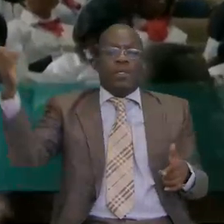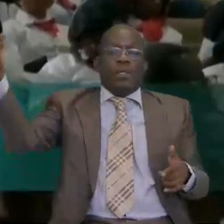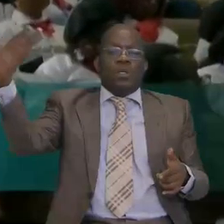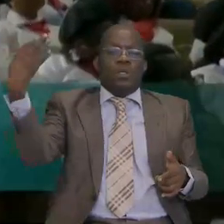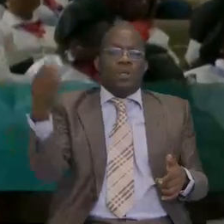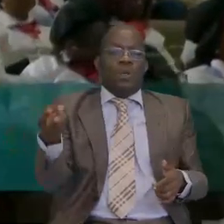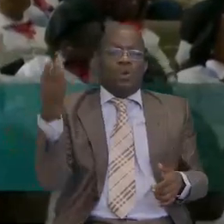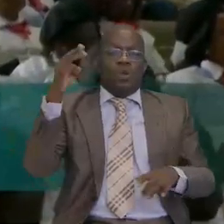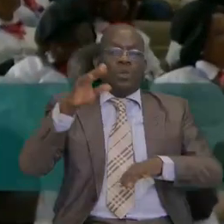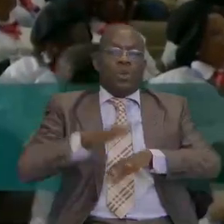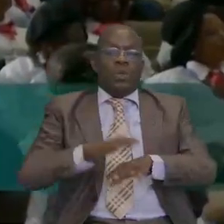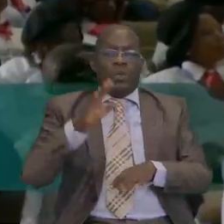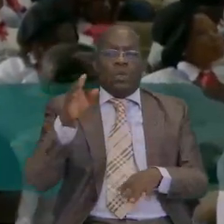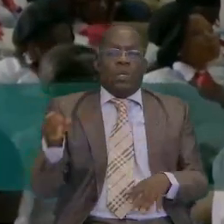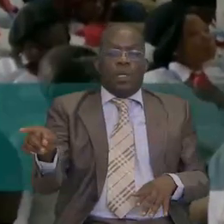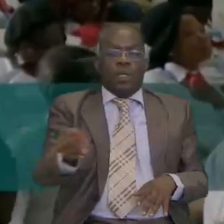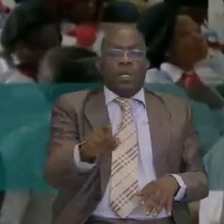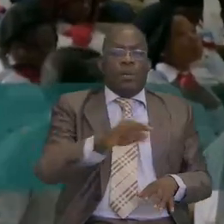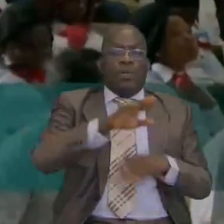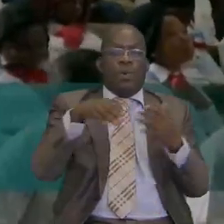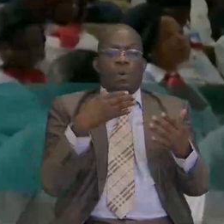eux tous.